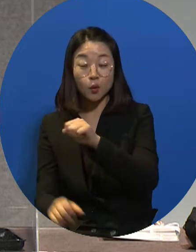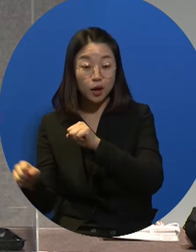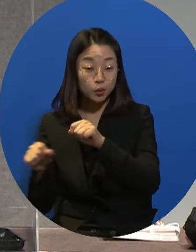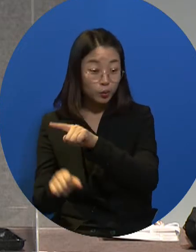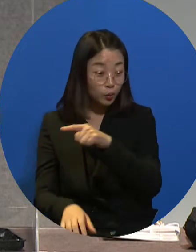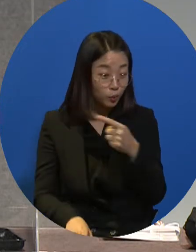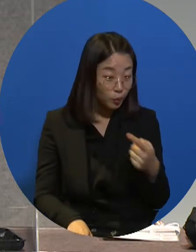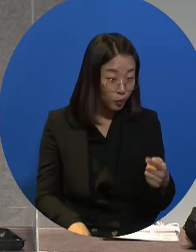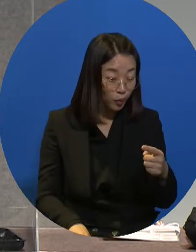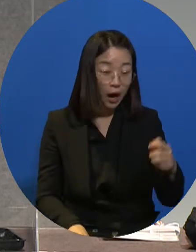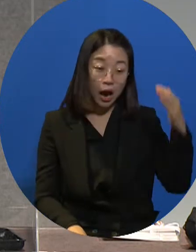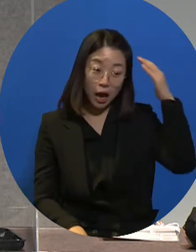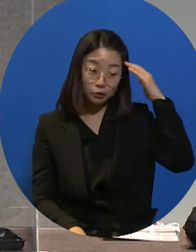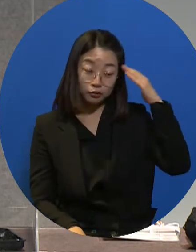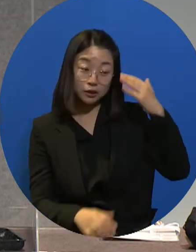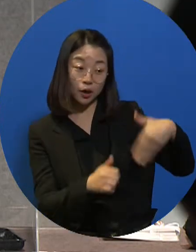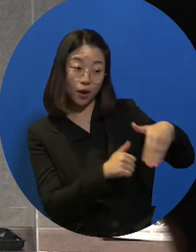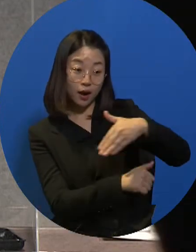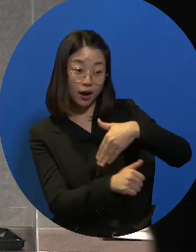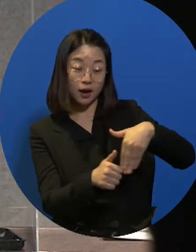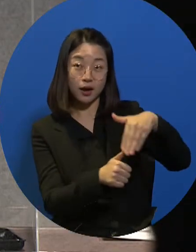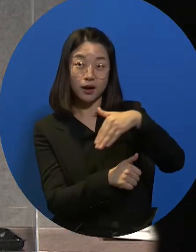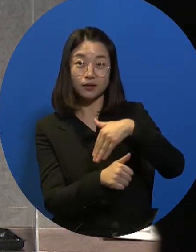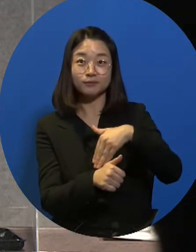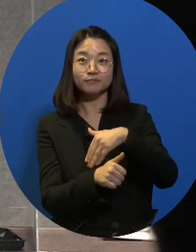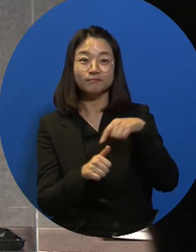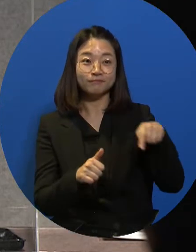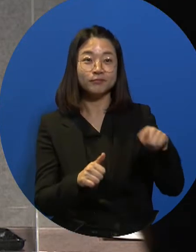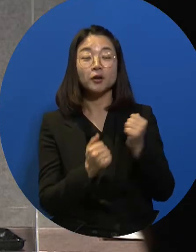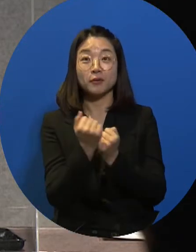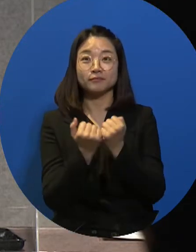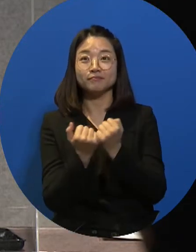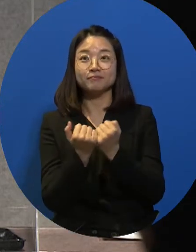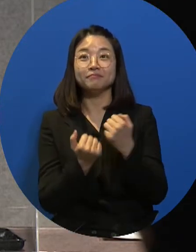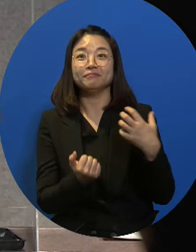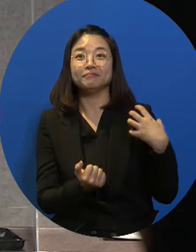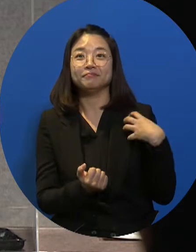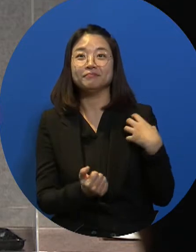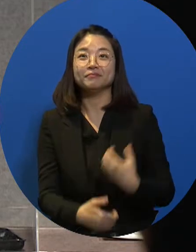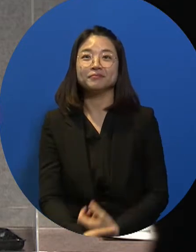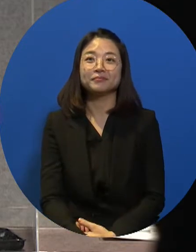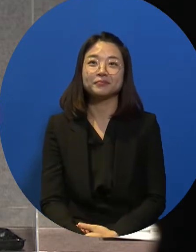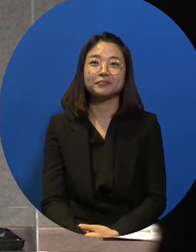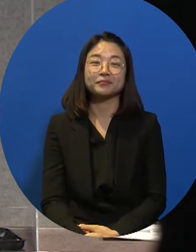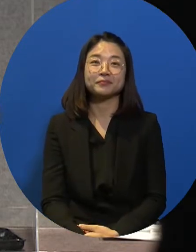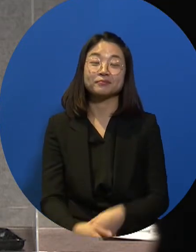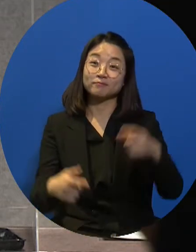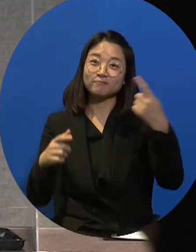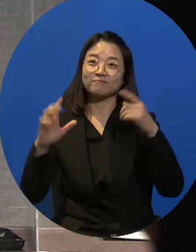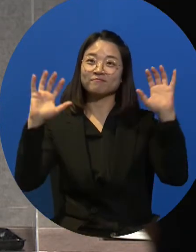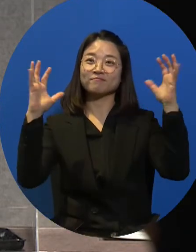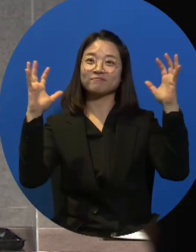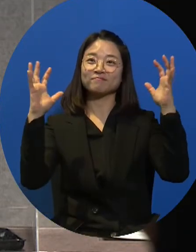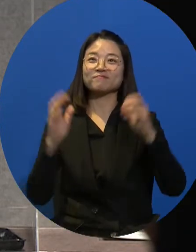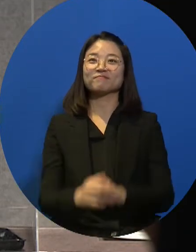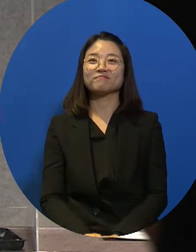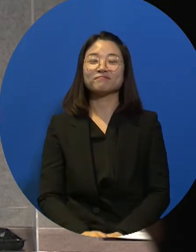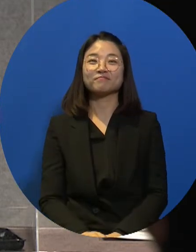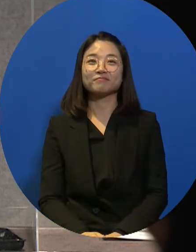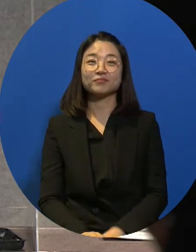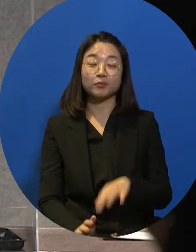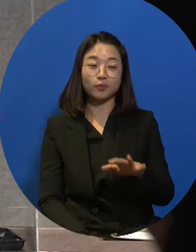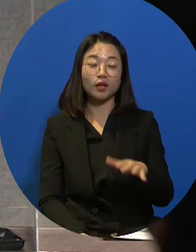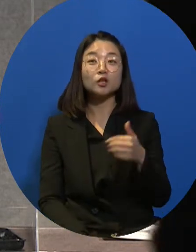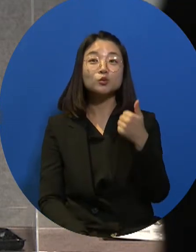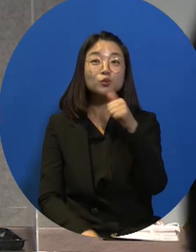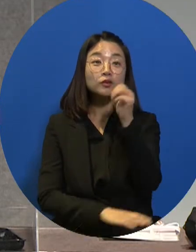모색 네, 현장과 온라인에서 많은 분들이 참여해 주셨습니다. 네, 환영합니다. 먼저